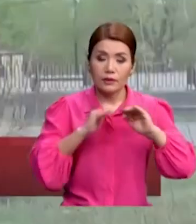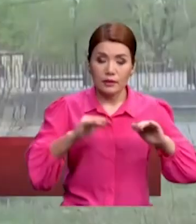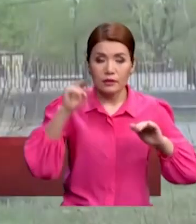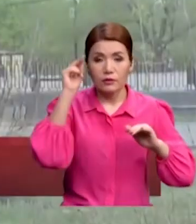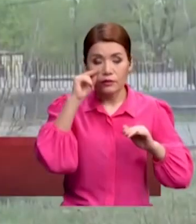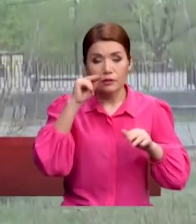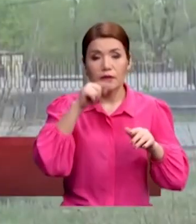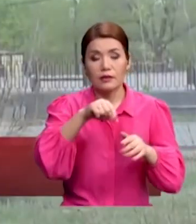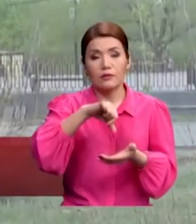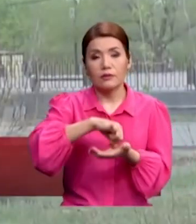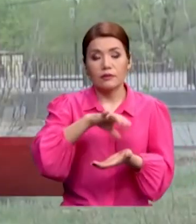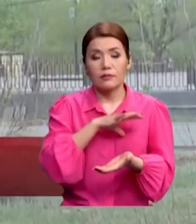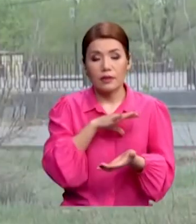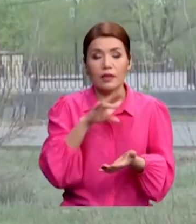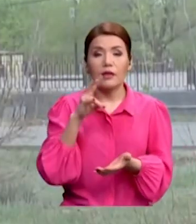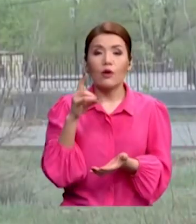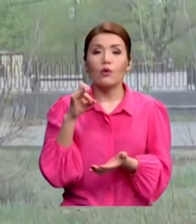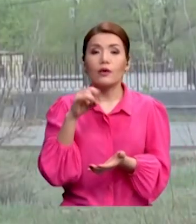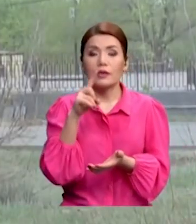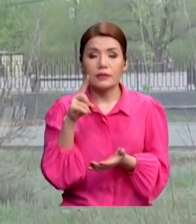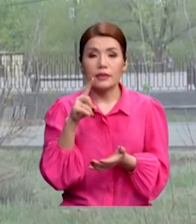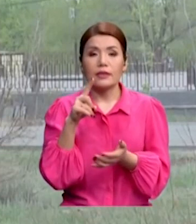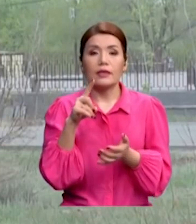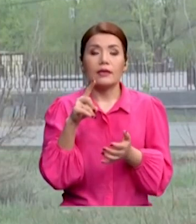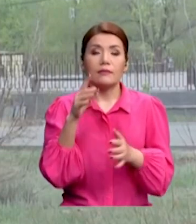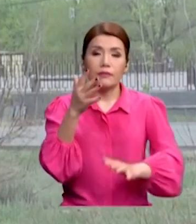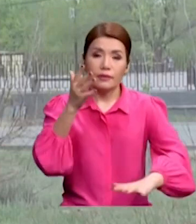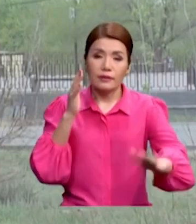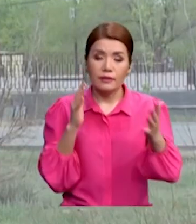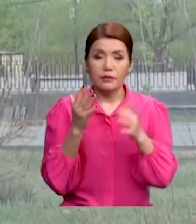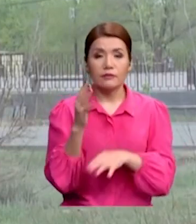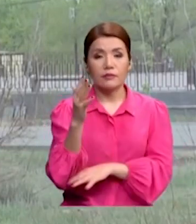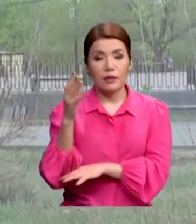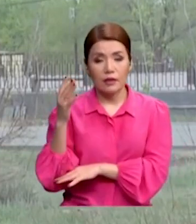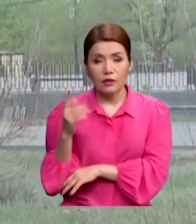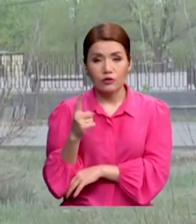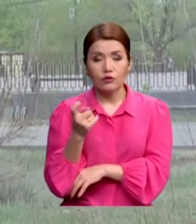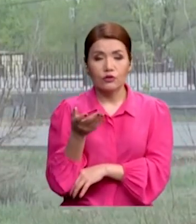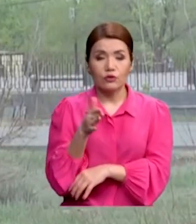Акция барысында біз Наурыз саябағында 100 тал, 100 түп ағаш ектік.